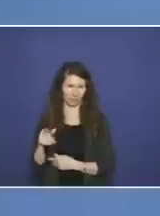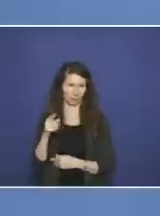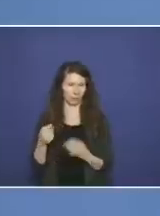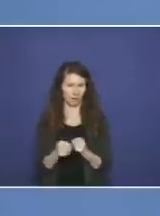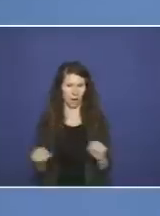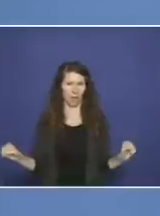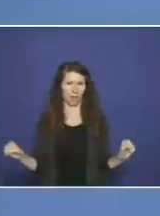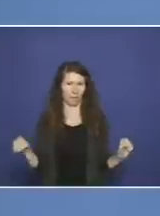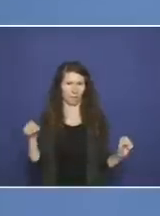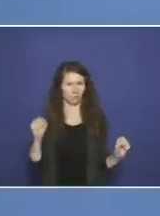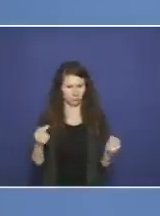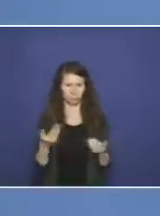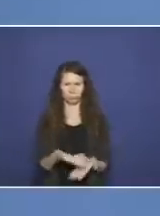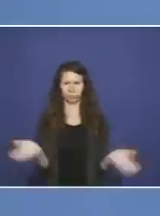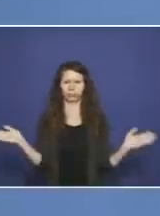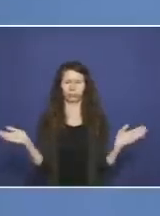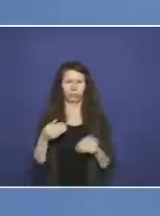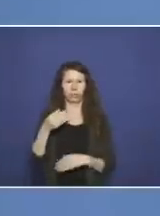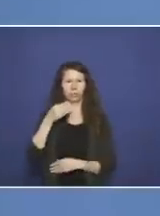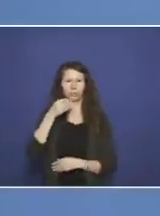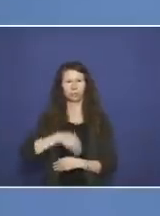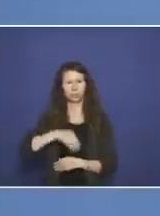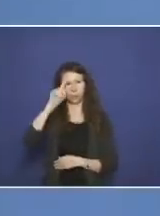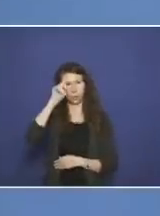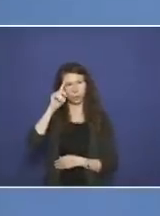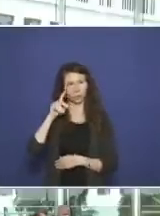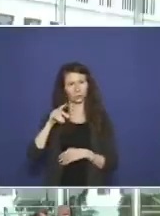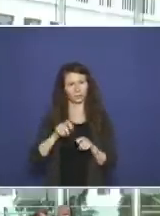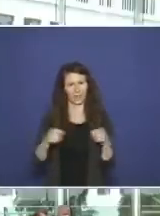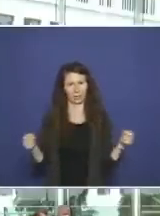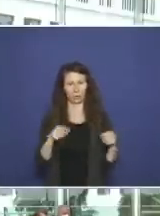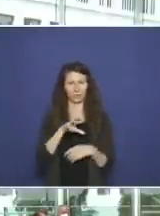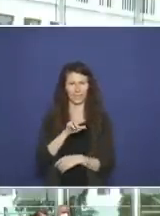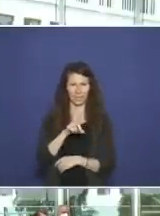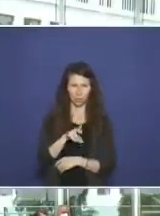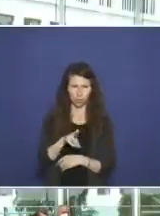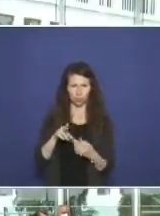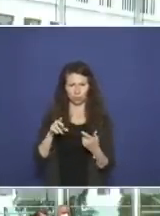und Rüddel in der Süddeutschen Zeitung ins Spiel gebracht haben?